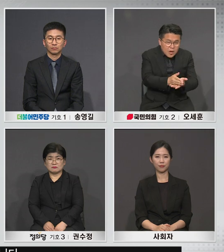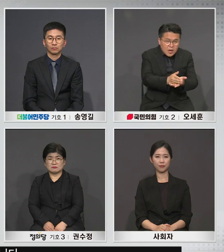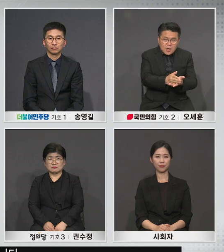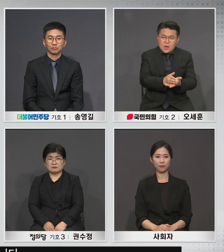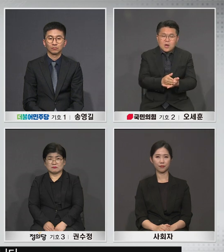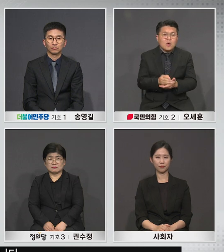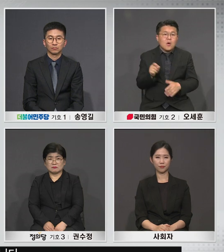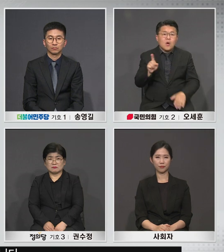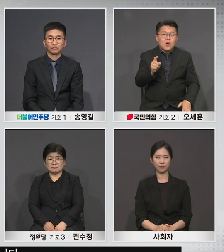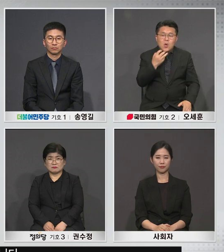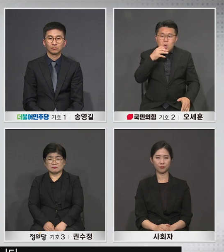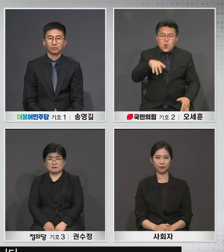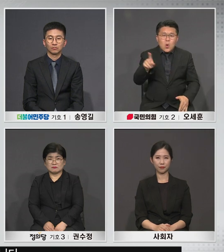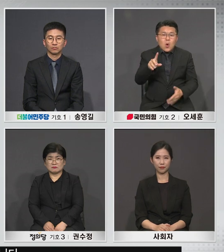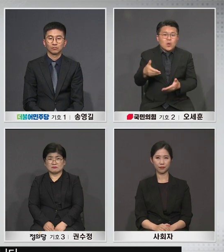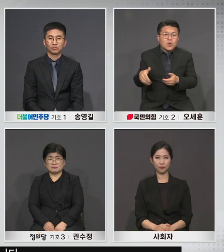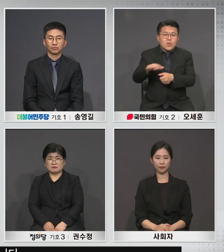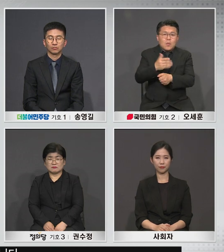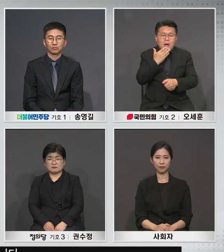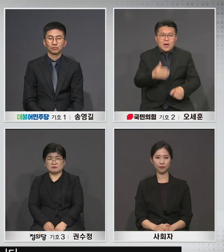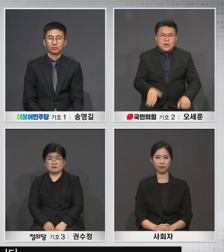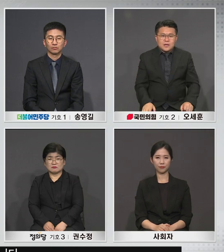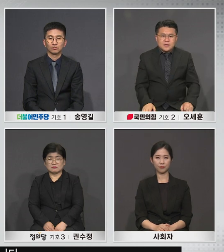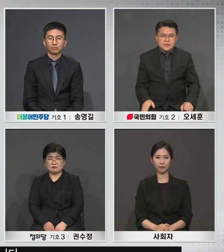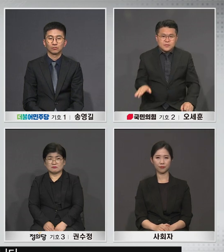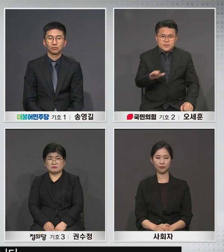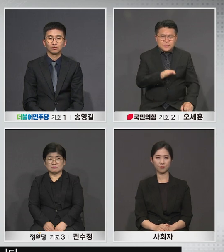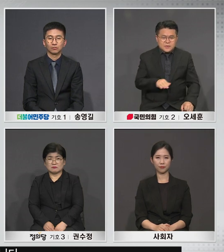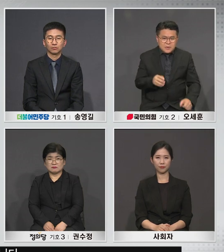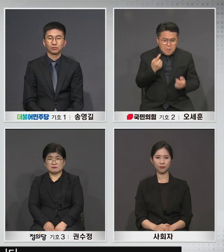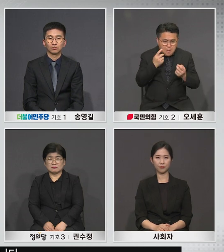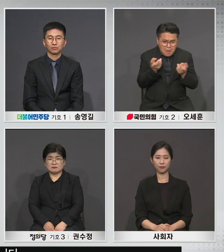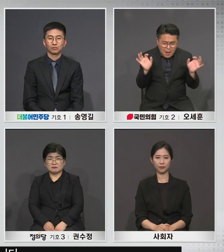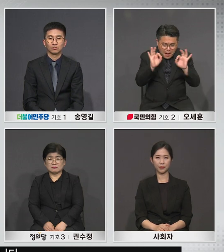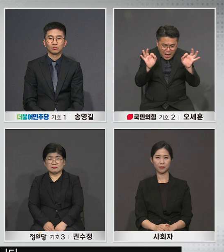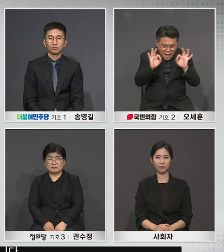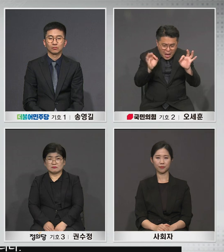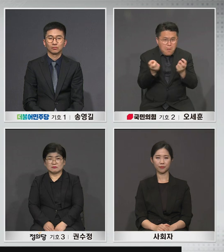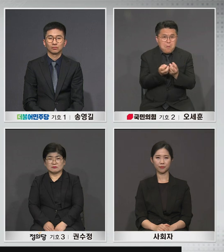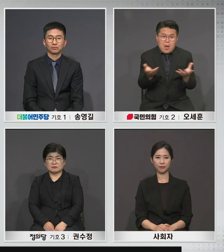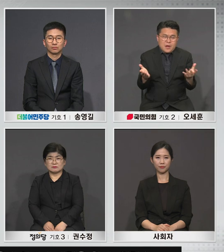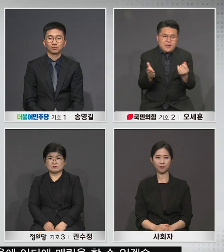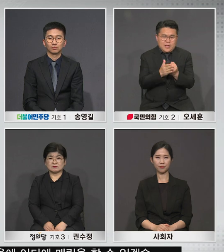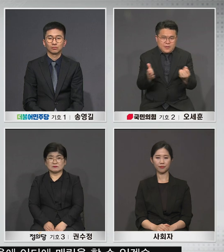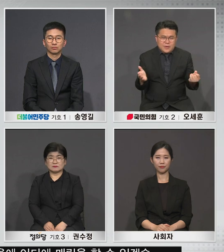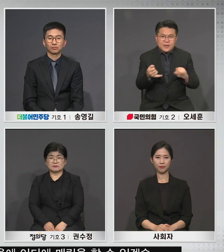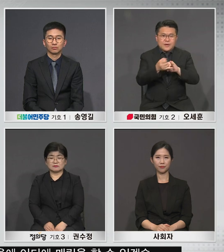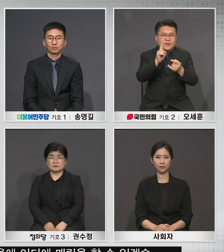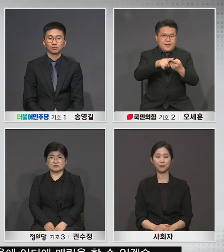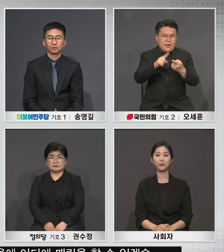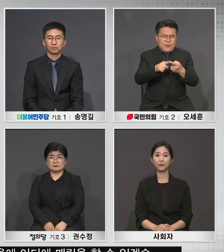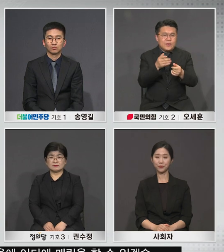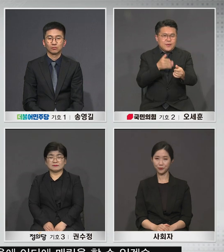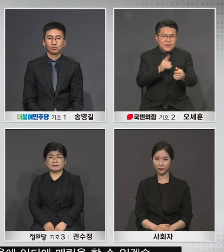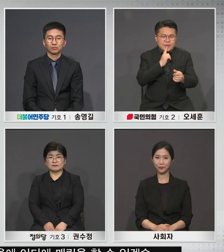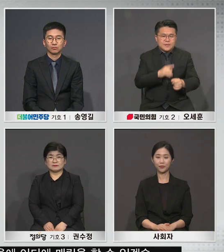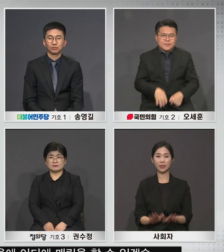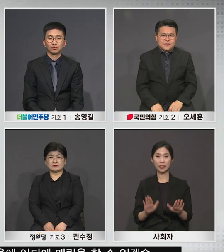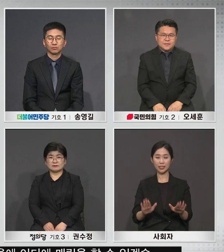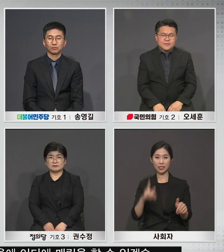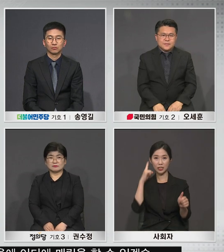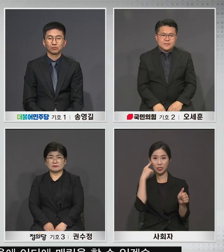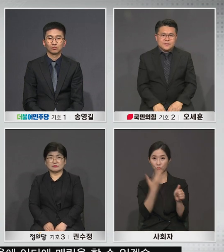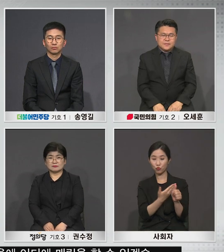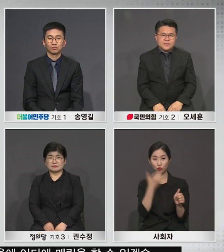할 수 있겠습니까? 실제로 우리가 찾을 수 있는 방법이 없기 때문에 당초의 약속을 지켜달라는 겁니다. 이번에는 질문은